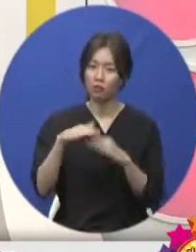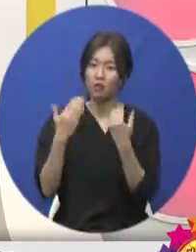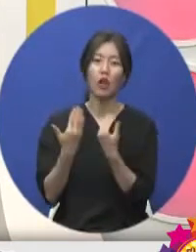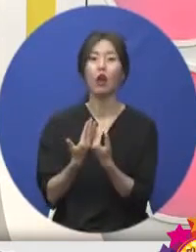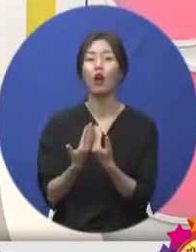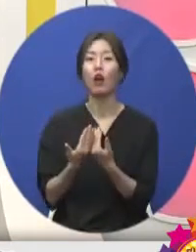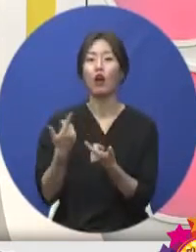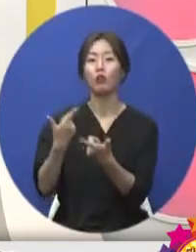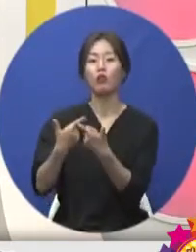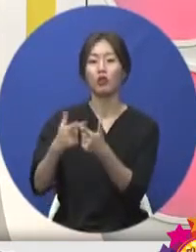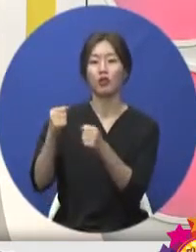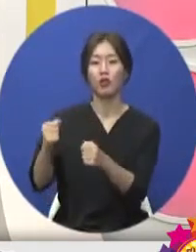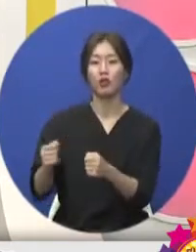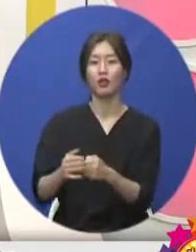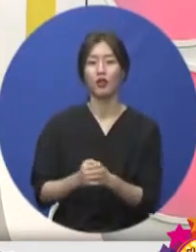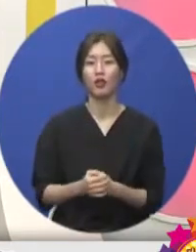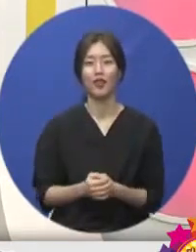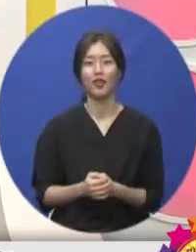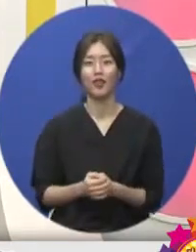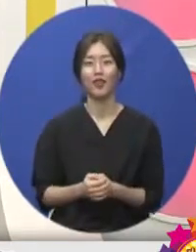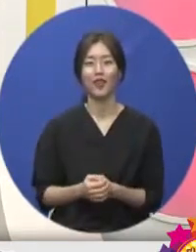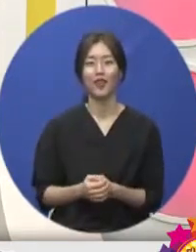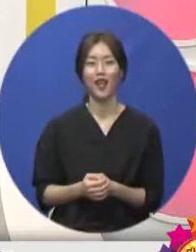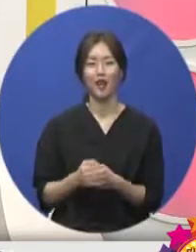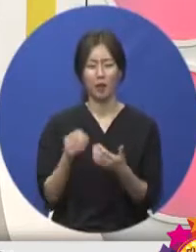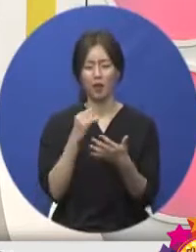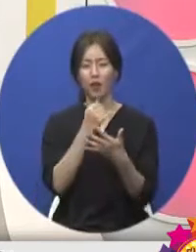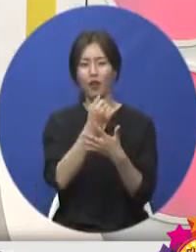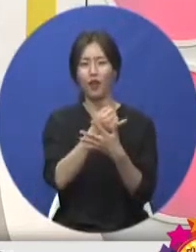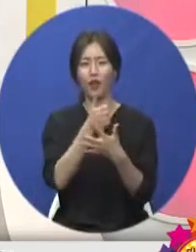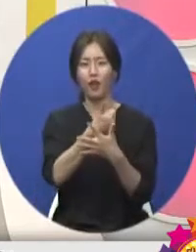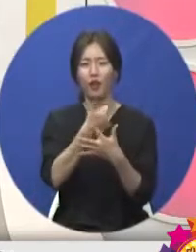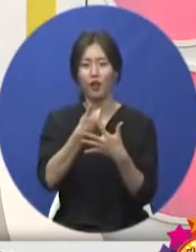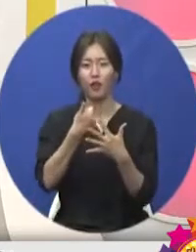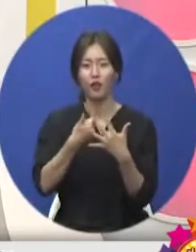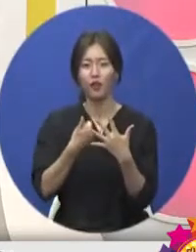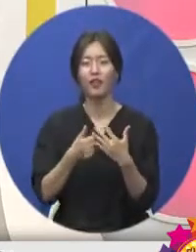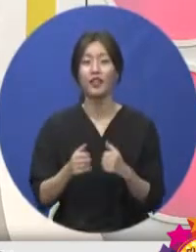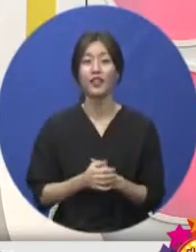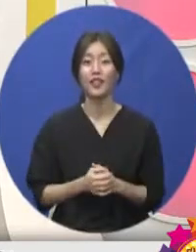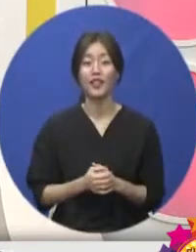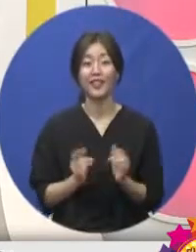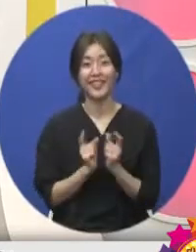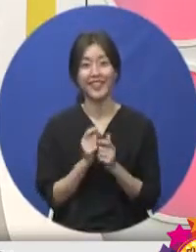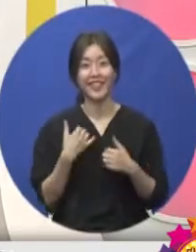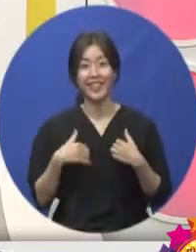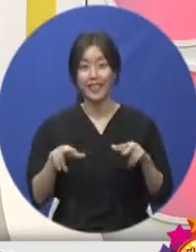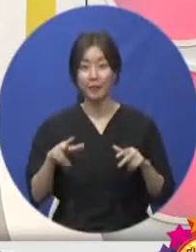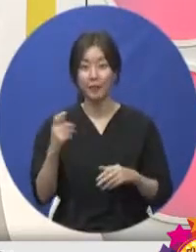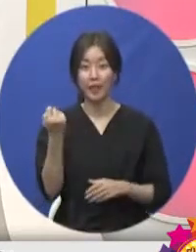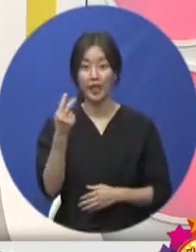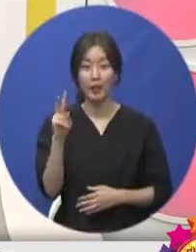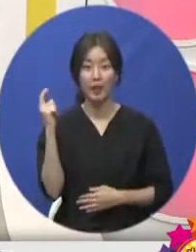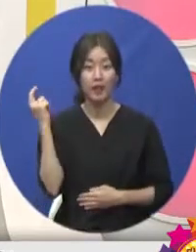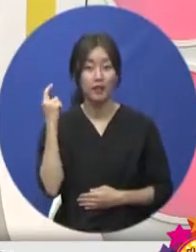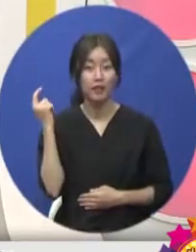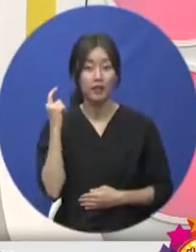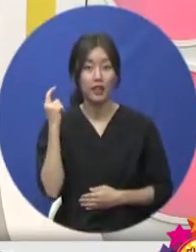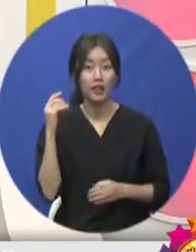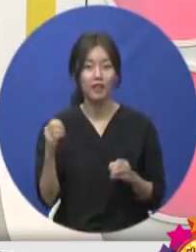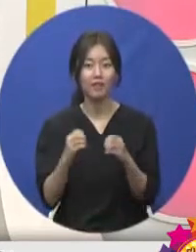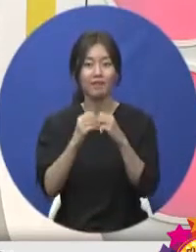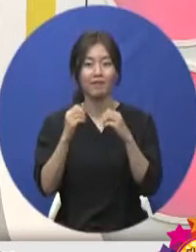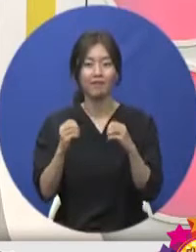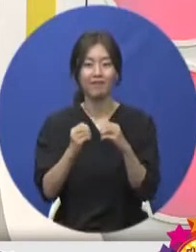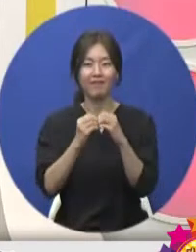계시고 또 형님도 부산에 계시고 또 형님은 울산에 계시고 그래요. 아, 예. 아버님. 반갑습니다. 예. 지금 TV 소리가 이제